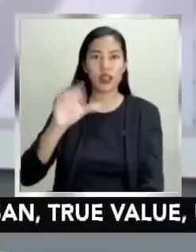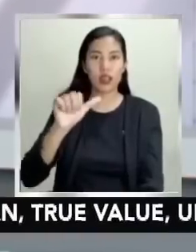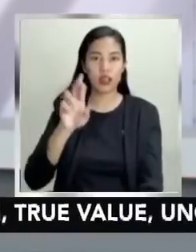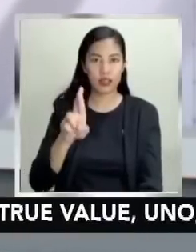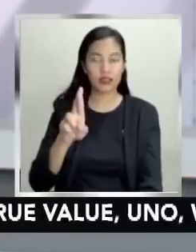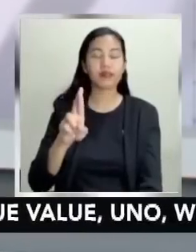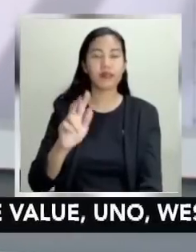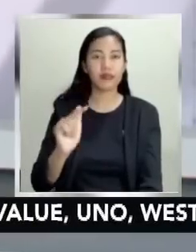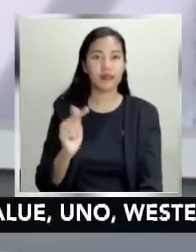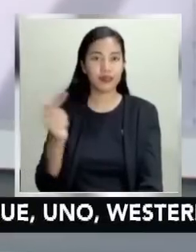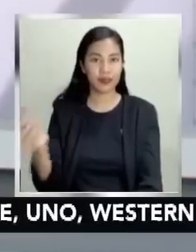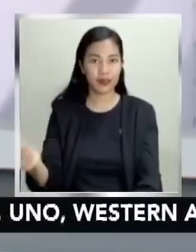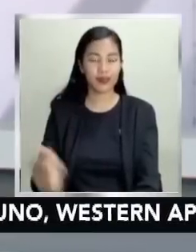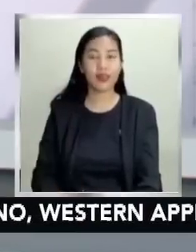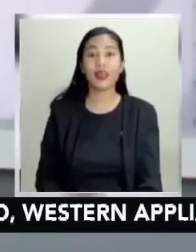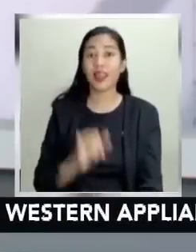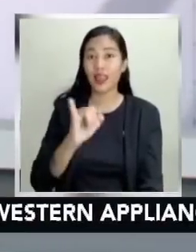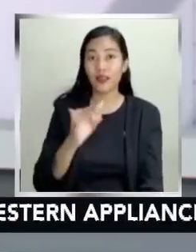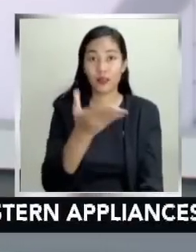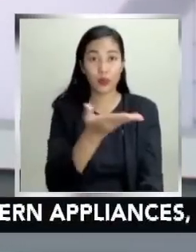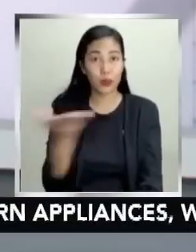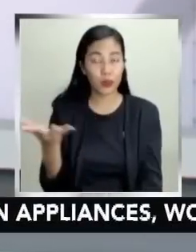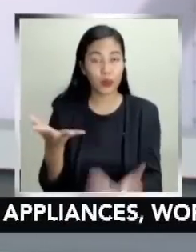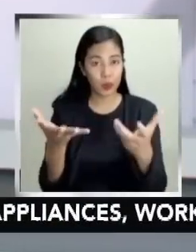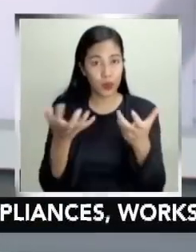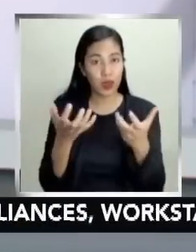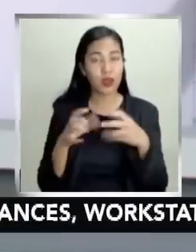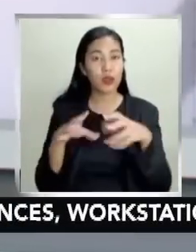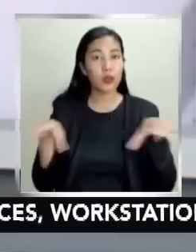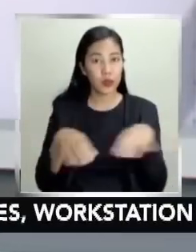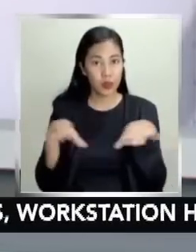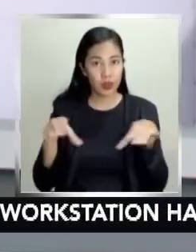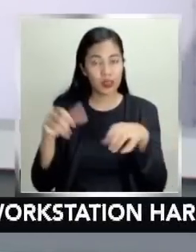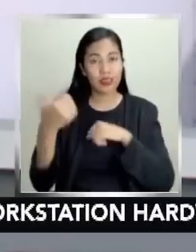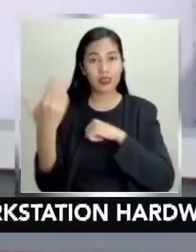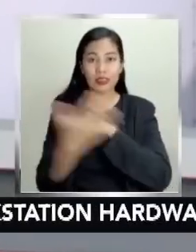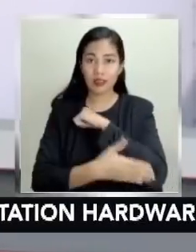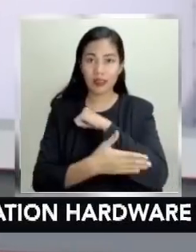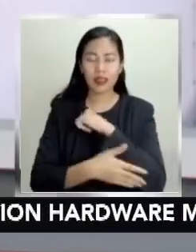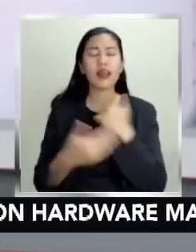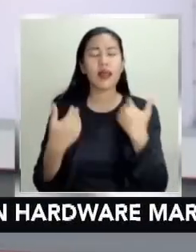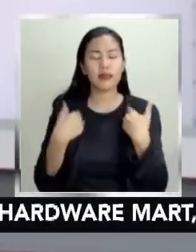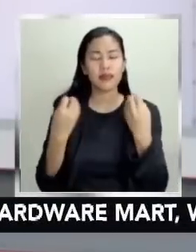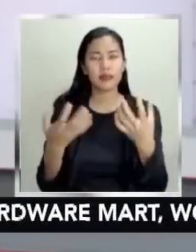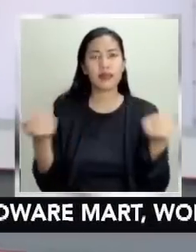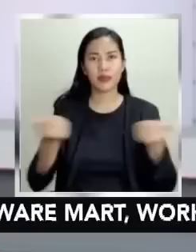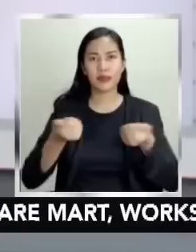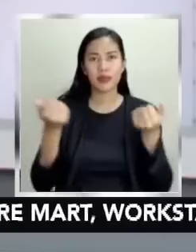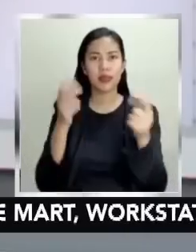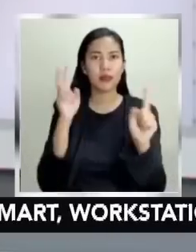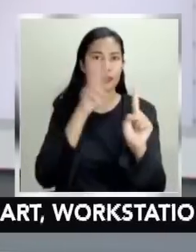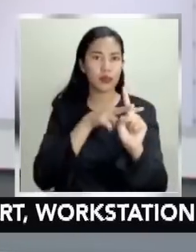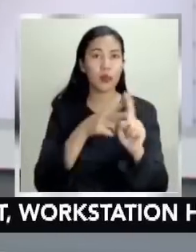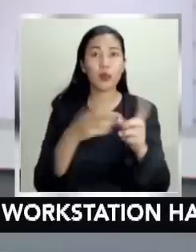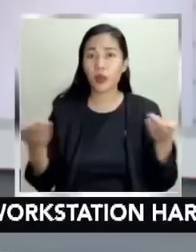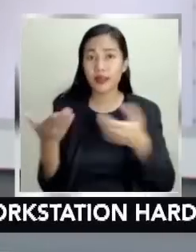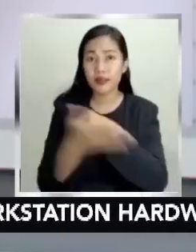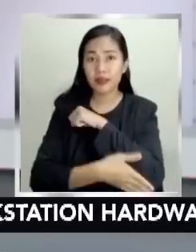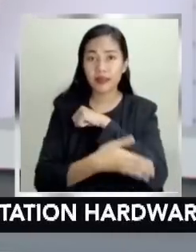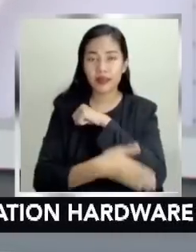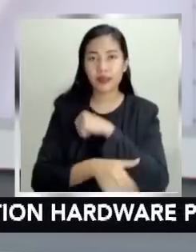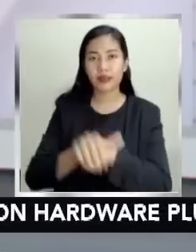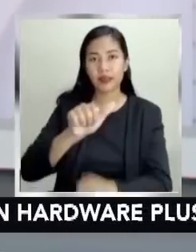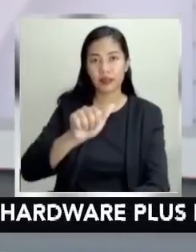Sa mga gusto namang magtrabaho abroad, may libo-libong job opening ang bansang Austria para sa mga